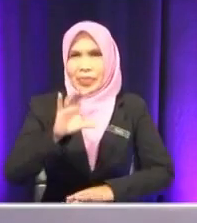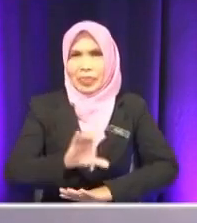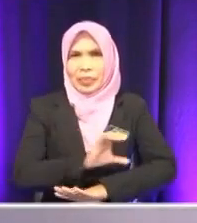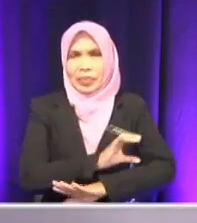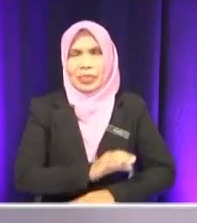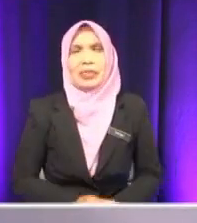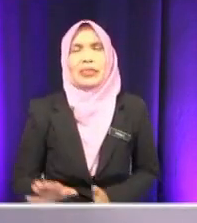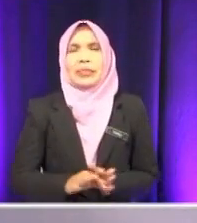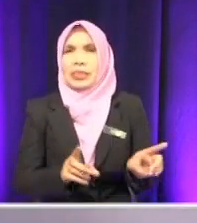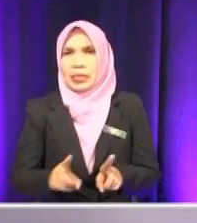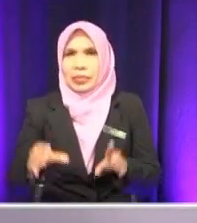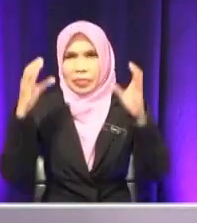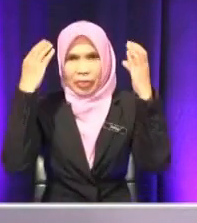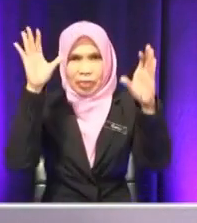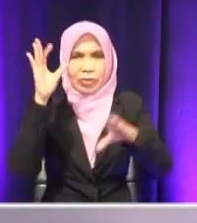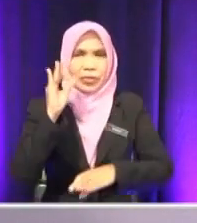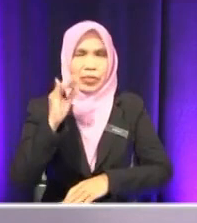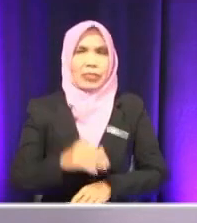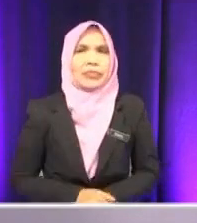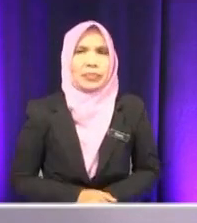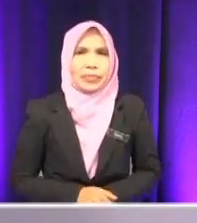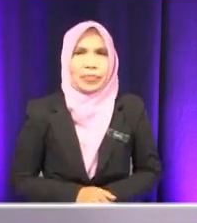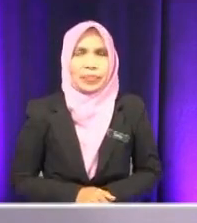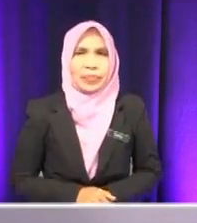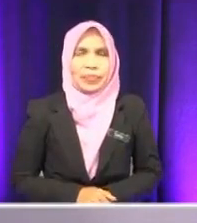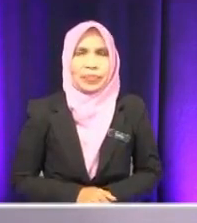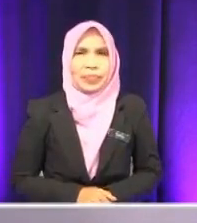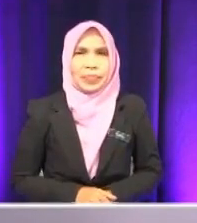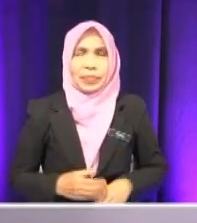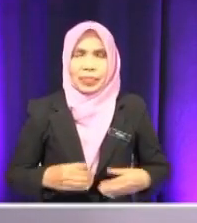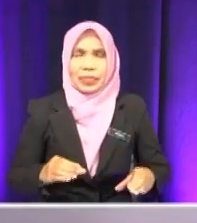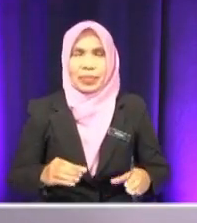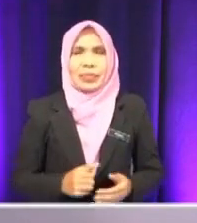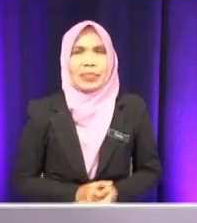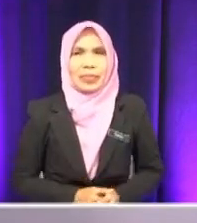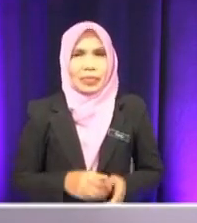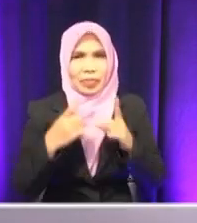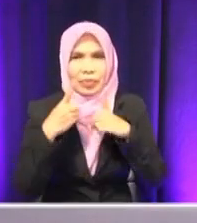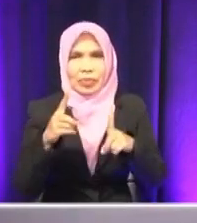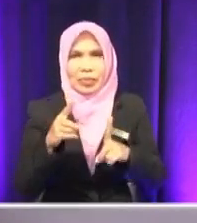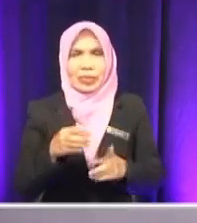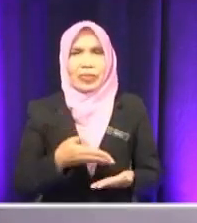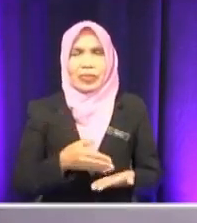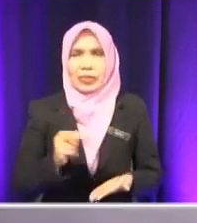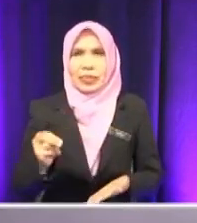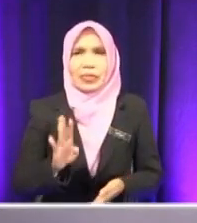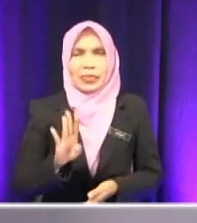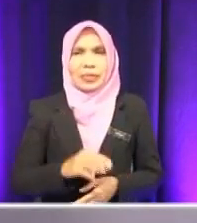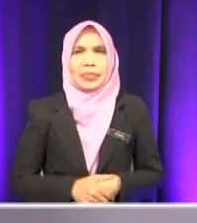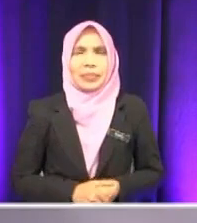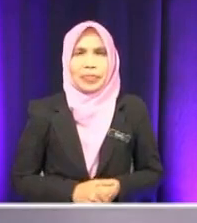komputernya yaitu teknik bagi analisis dan menilai ya Jadi sebelum kita